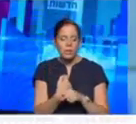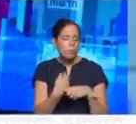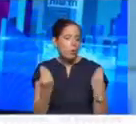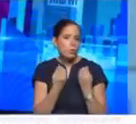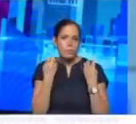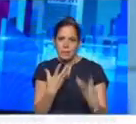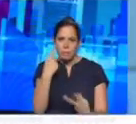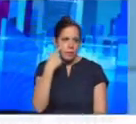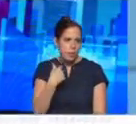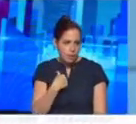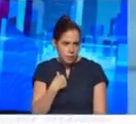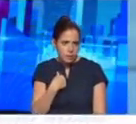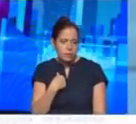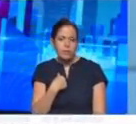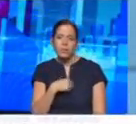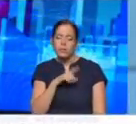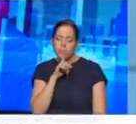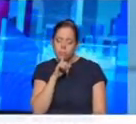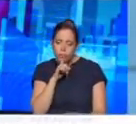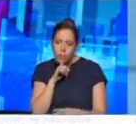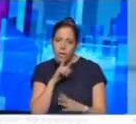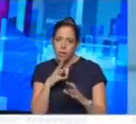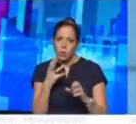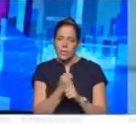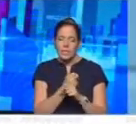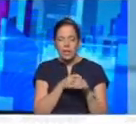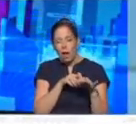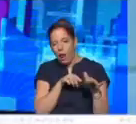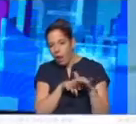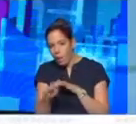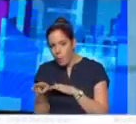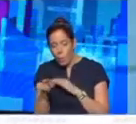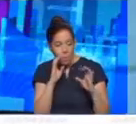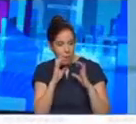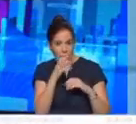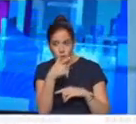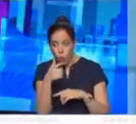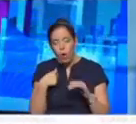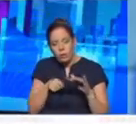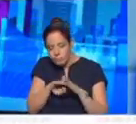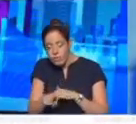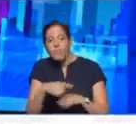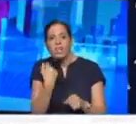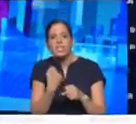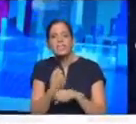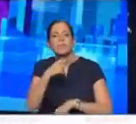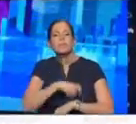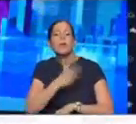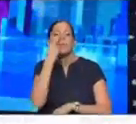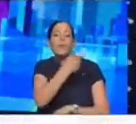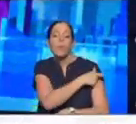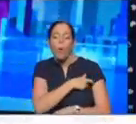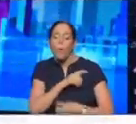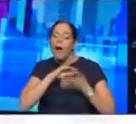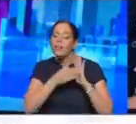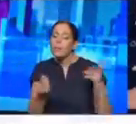לדעתי, בשושו הצליח לחמוק מעיני התקשורת, ועשה את הדבר הזה בזמן לביקור שלו ברום, חתם על